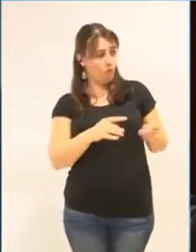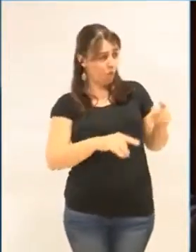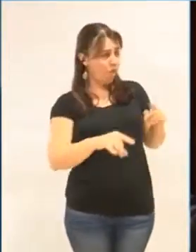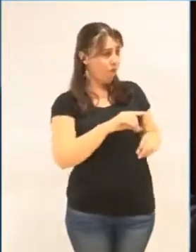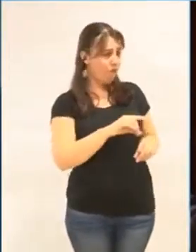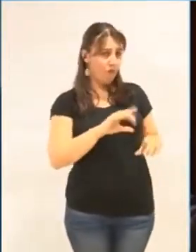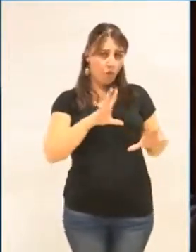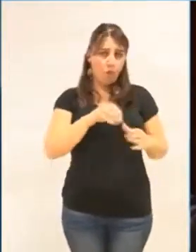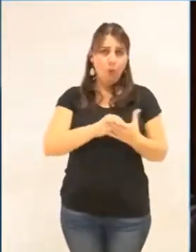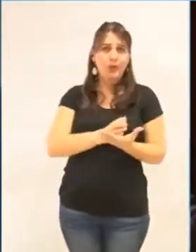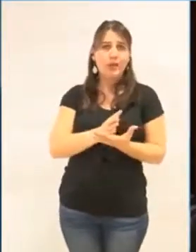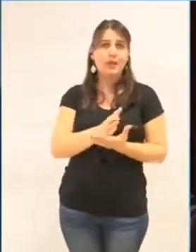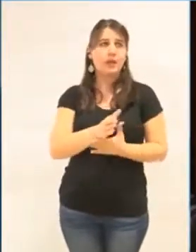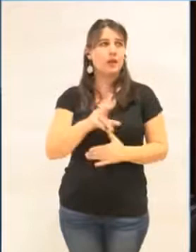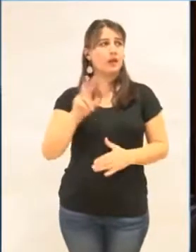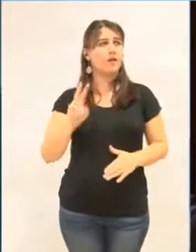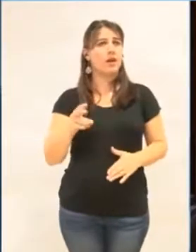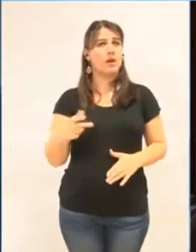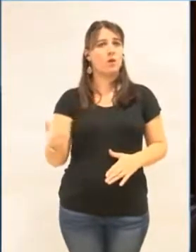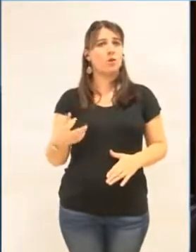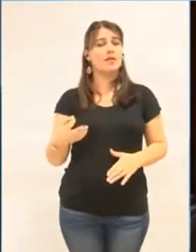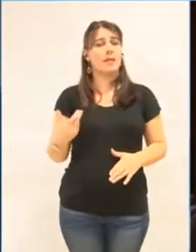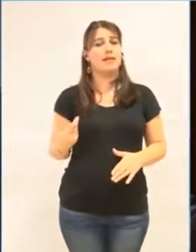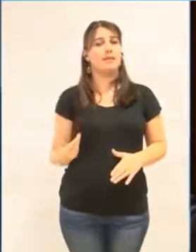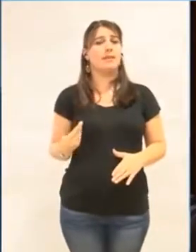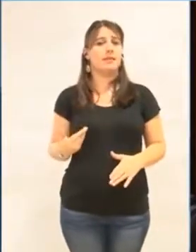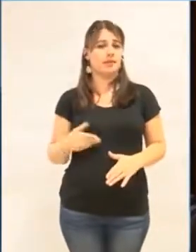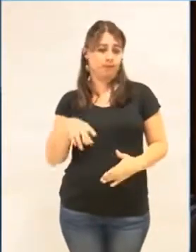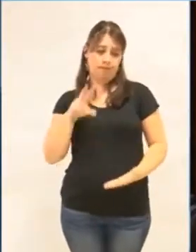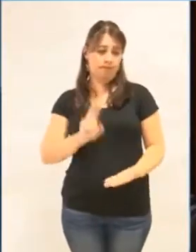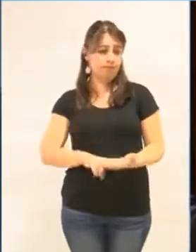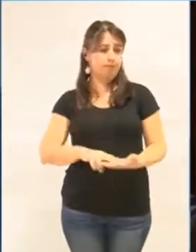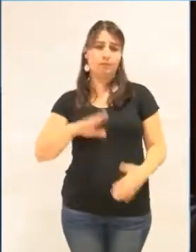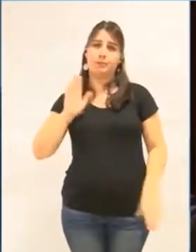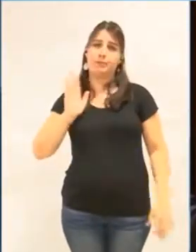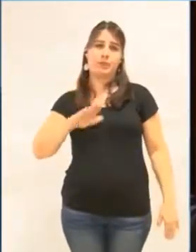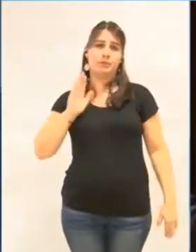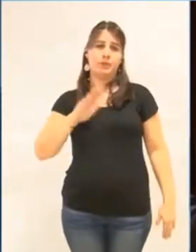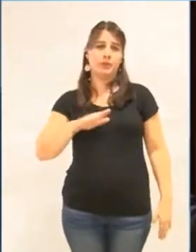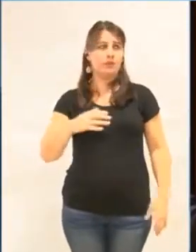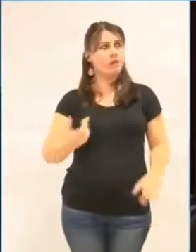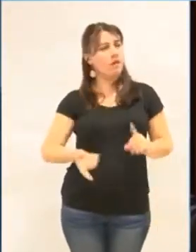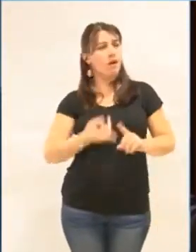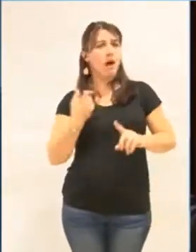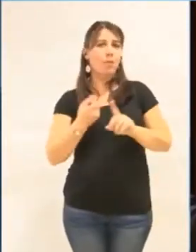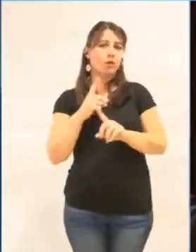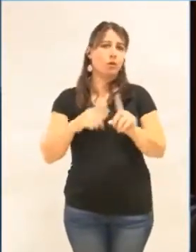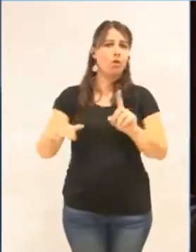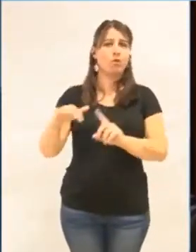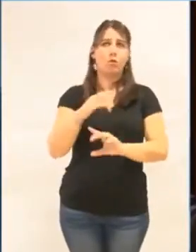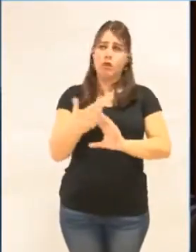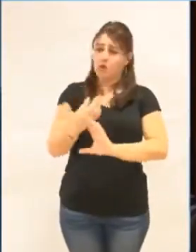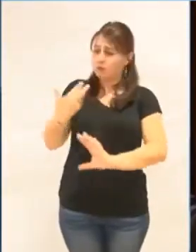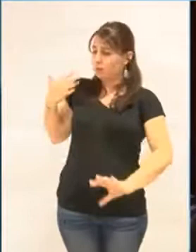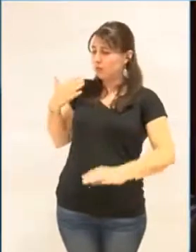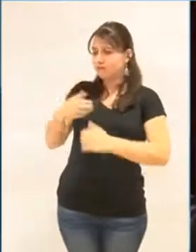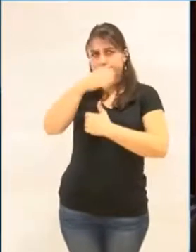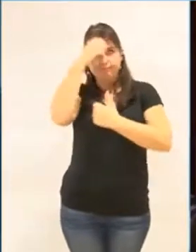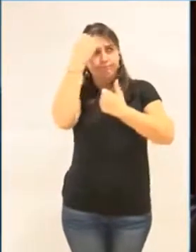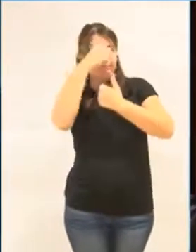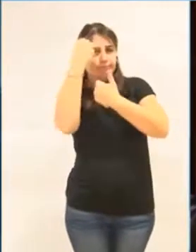mémoire commune est parfois à 3 semaines, mais c'est une réalité. Il faut se souvenir du contexte dans lequel les